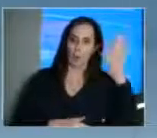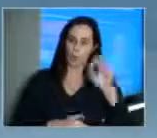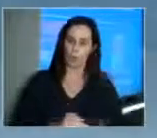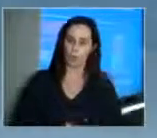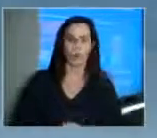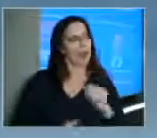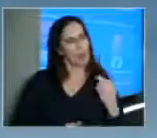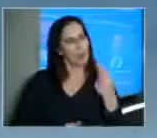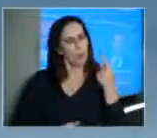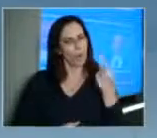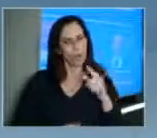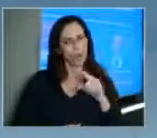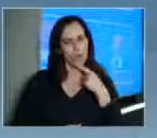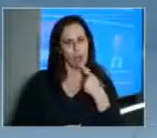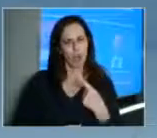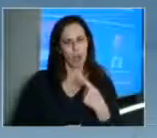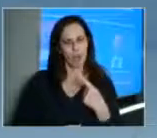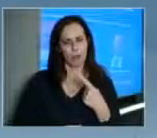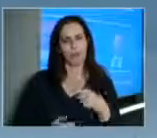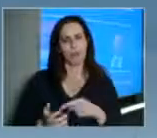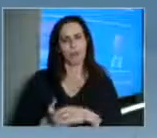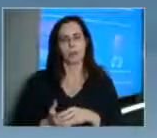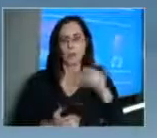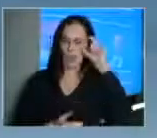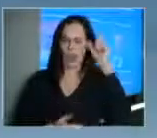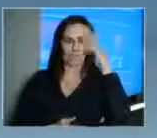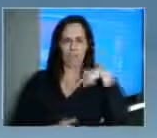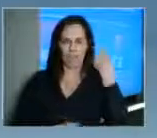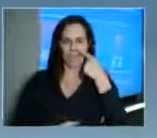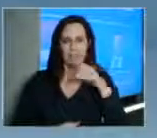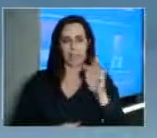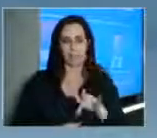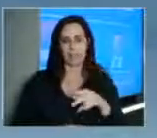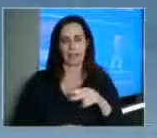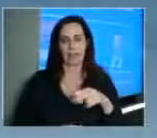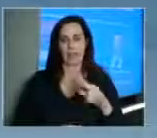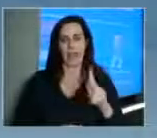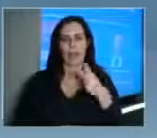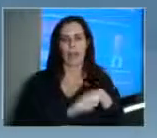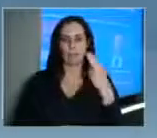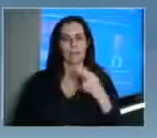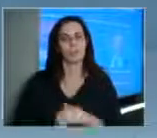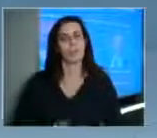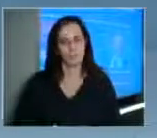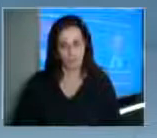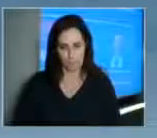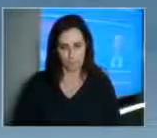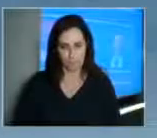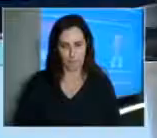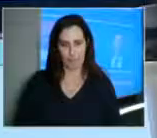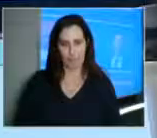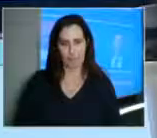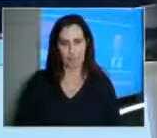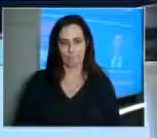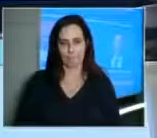מ4.5%, למרות ההתבטאויות בעבר של משה פייגלין נגד הקהילה. אנחנו אומרים צהריים טובים לעידן